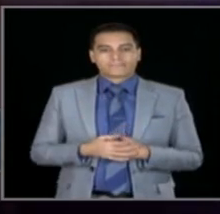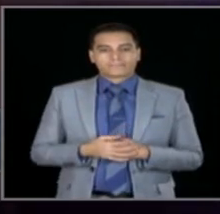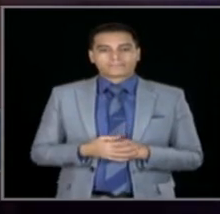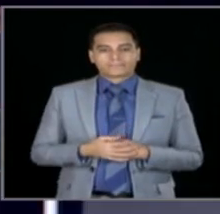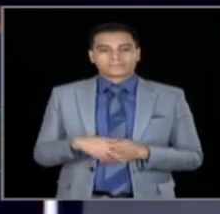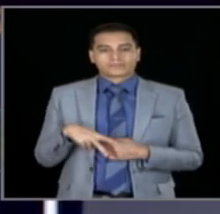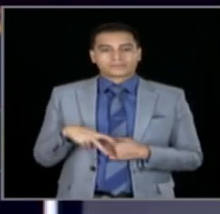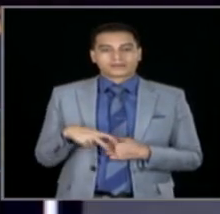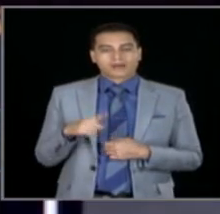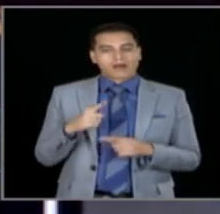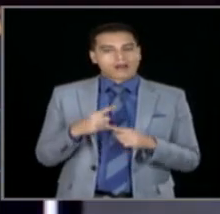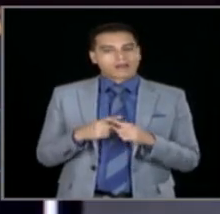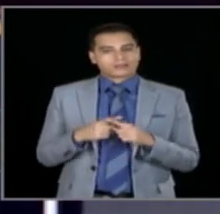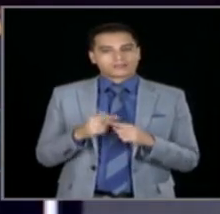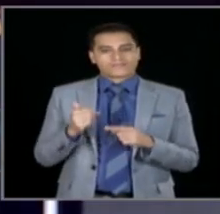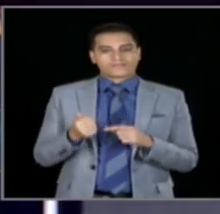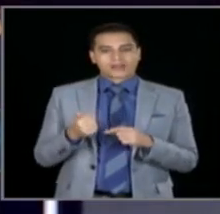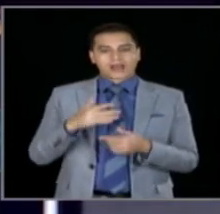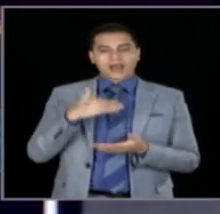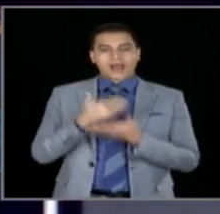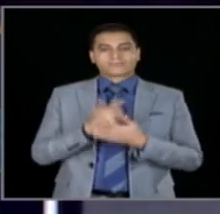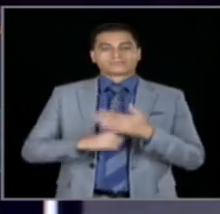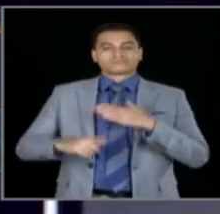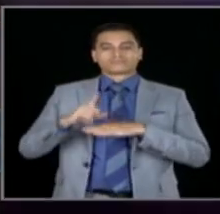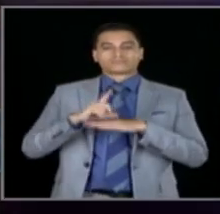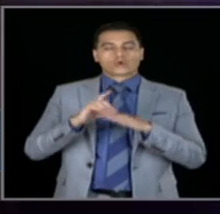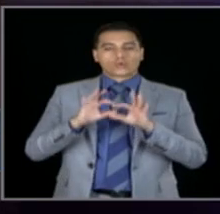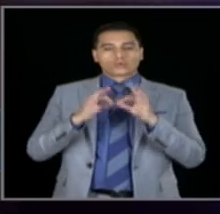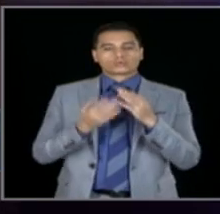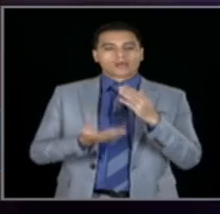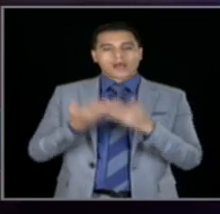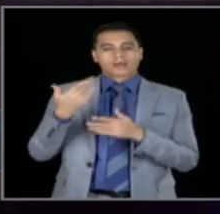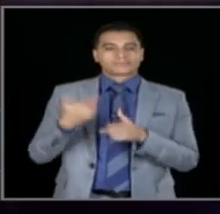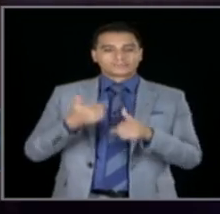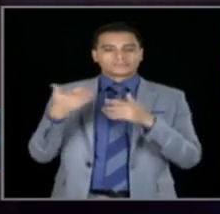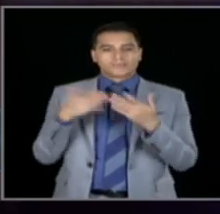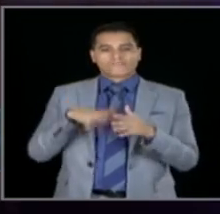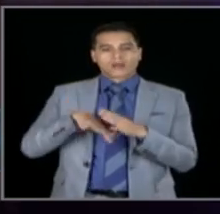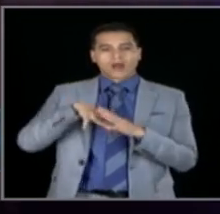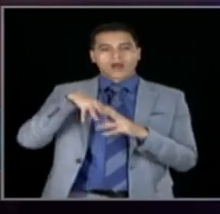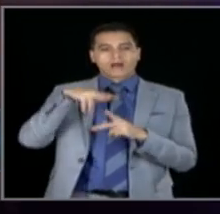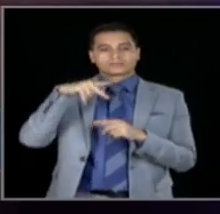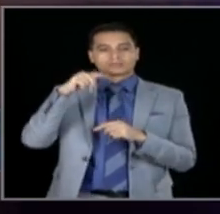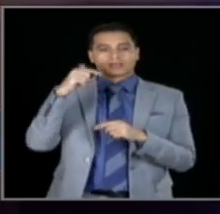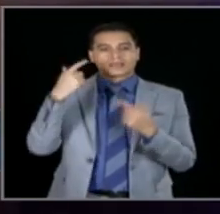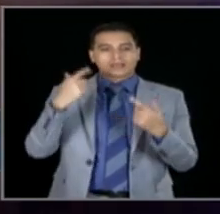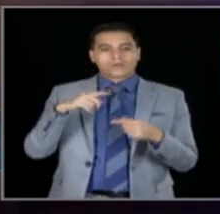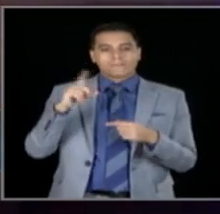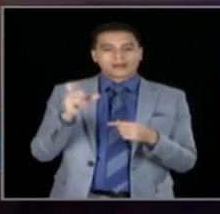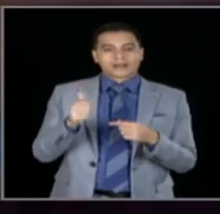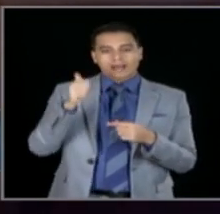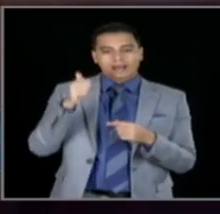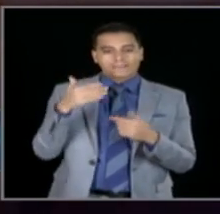80 غلط حاكم من الاسره العلويه تم اغتياله في قصر ببنها عام 1854 فمن